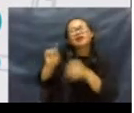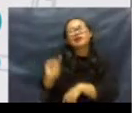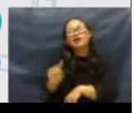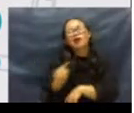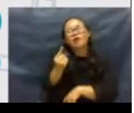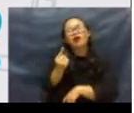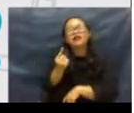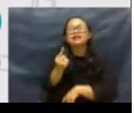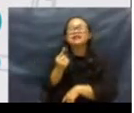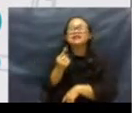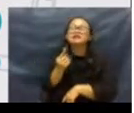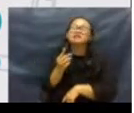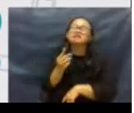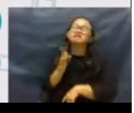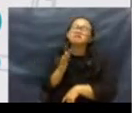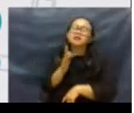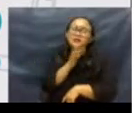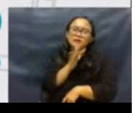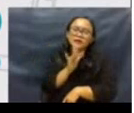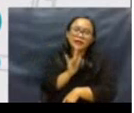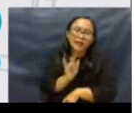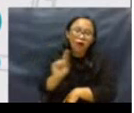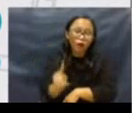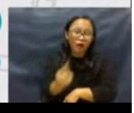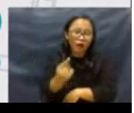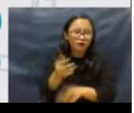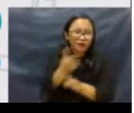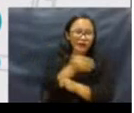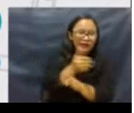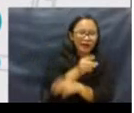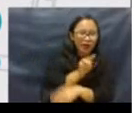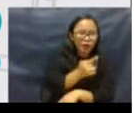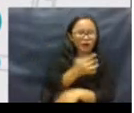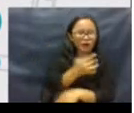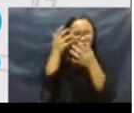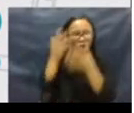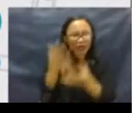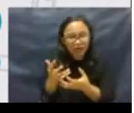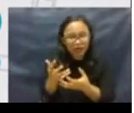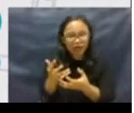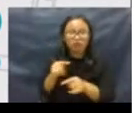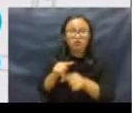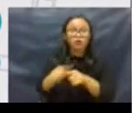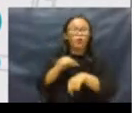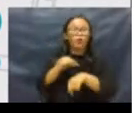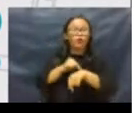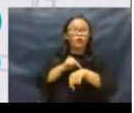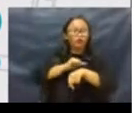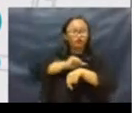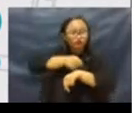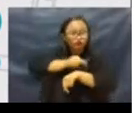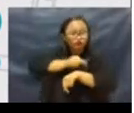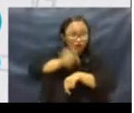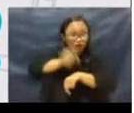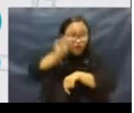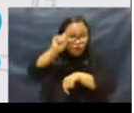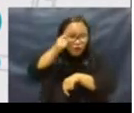Di awal memang rasanya berat. Tapi sebetulnya manajemen waktunya tidak sulit-sulit banget sih.